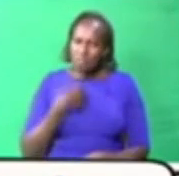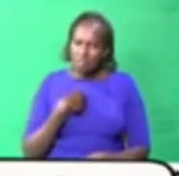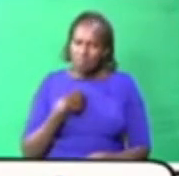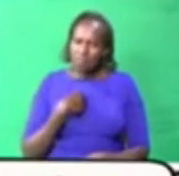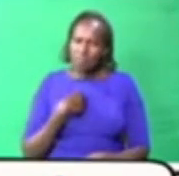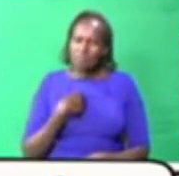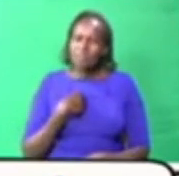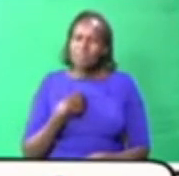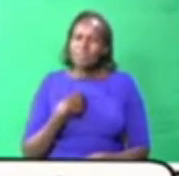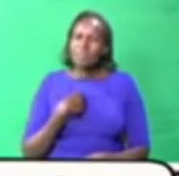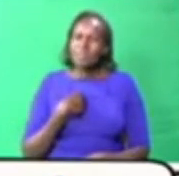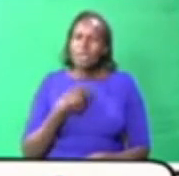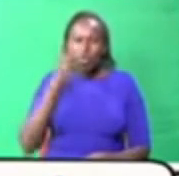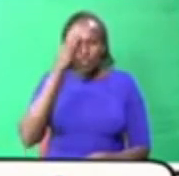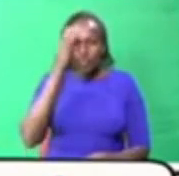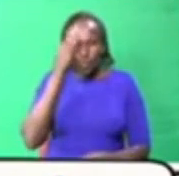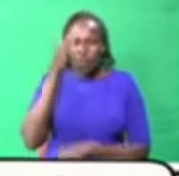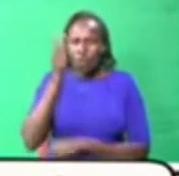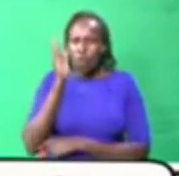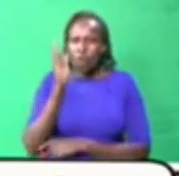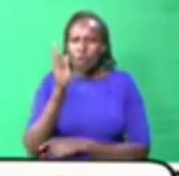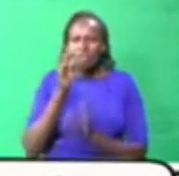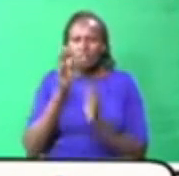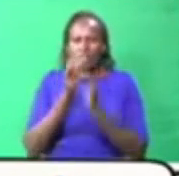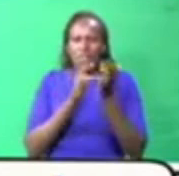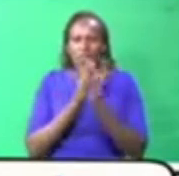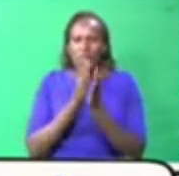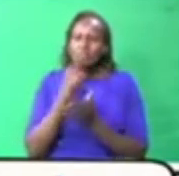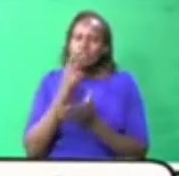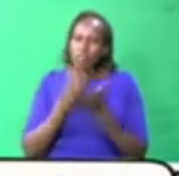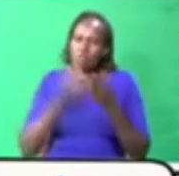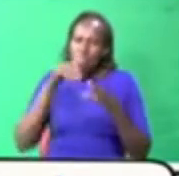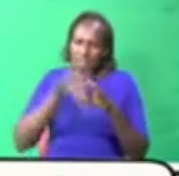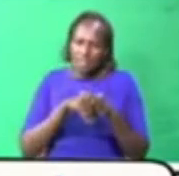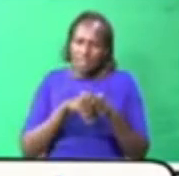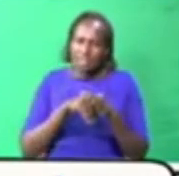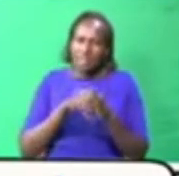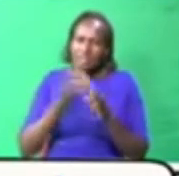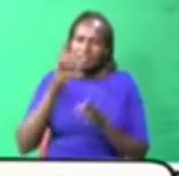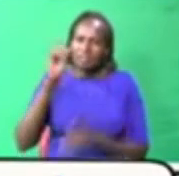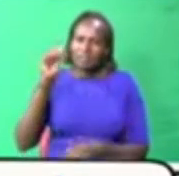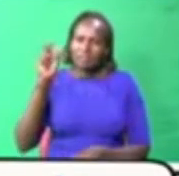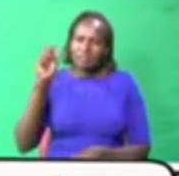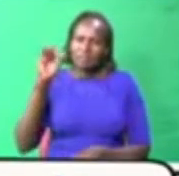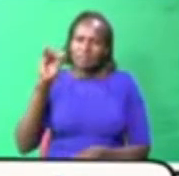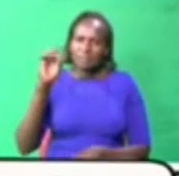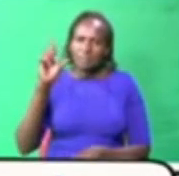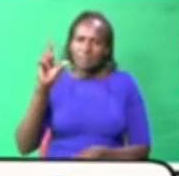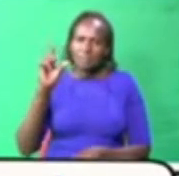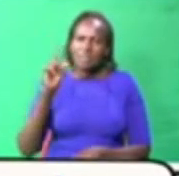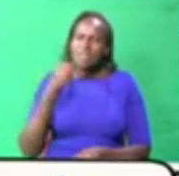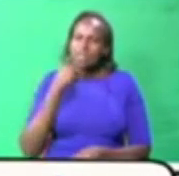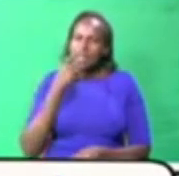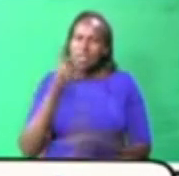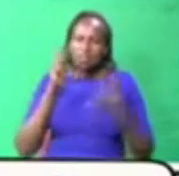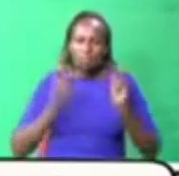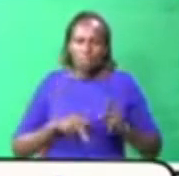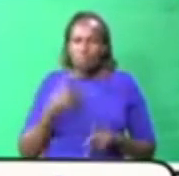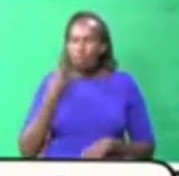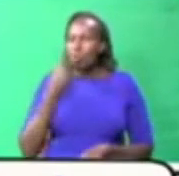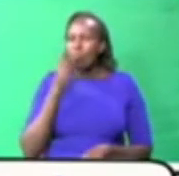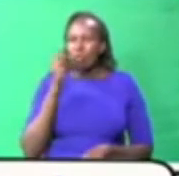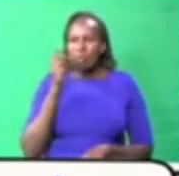Isaac. Nimjue Mungu. Na ndio maana Biblia inasema kwenye kitabu cha Danieli, ya kwamba wale watakaojua Mungu wao watakuwa na nguvu. They